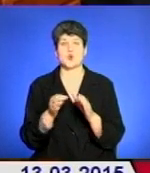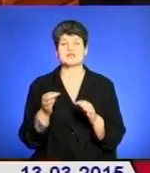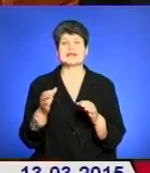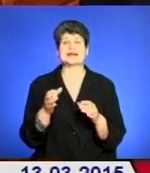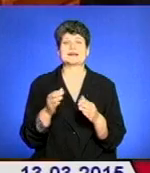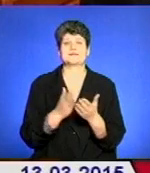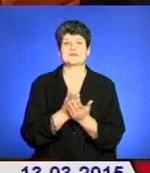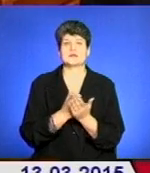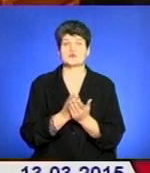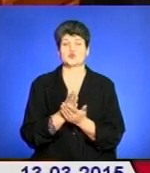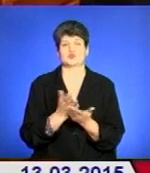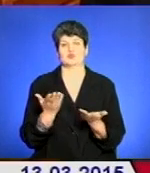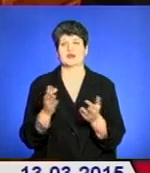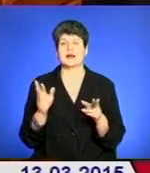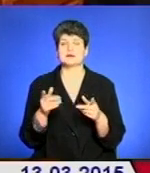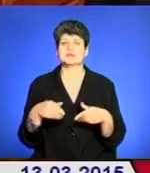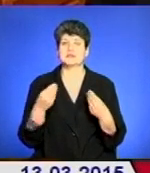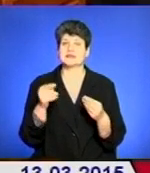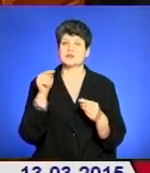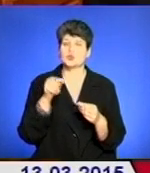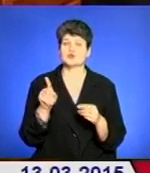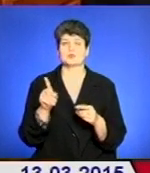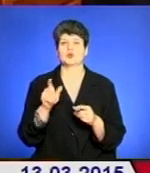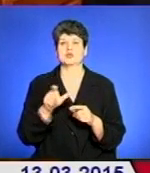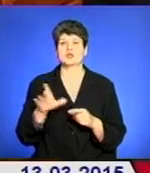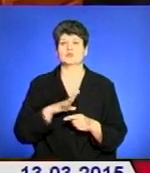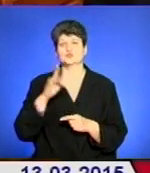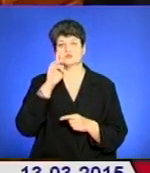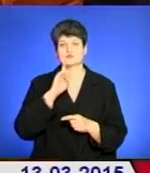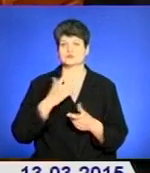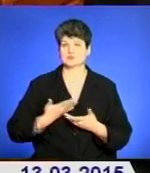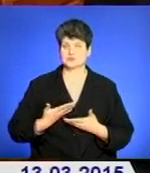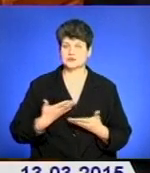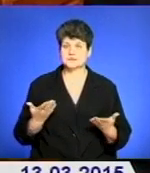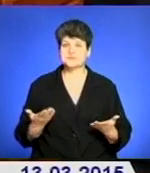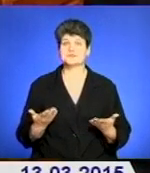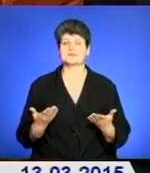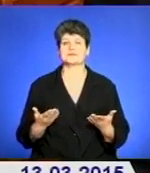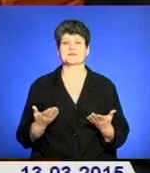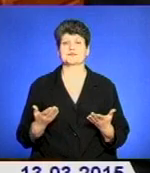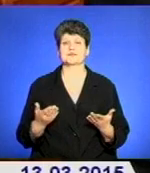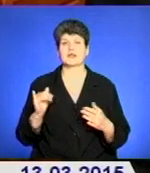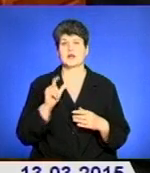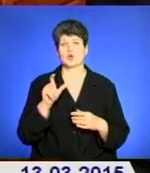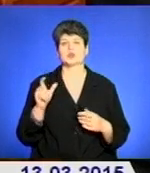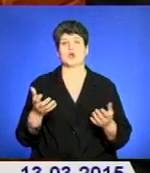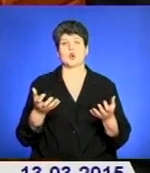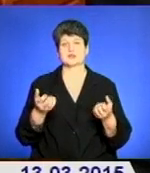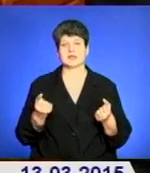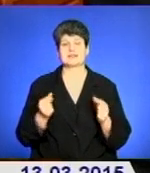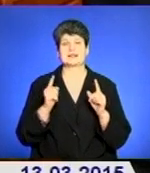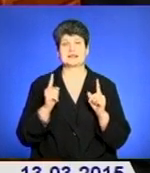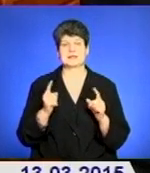яка покликана для того, щоб людині було комфортно жити в нашому суспільстві і люди